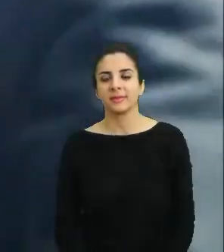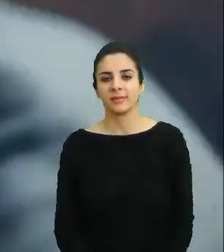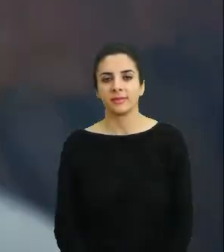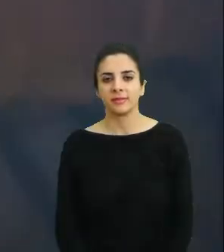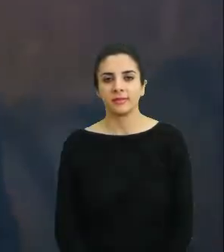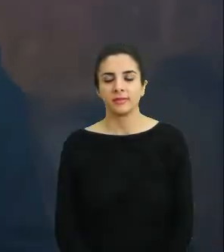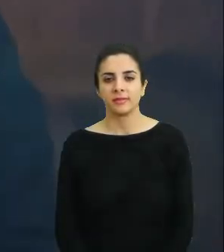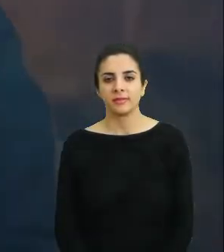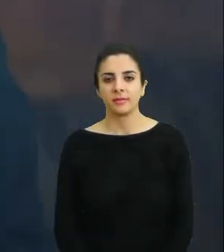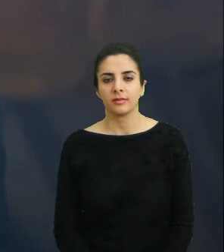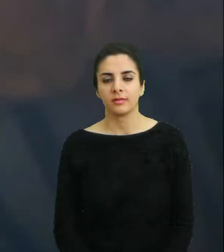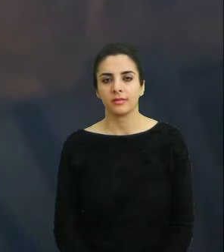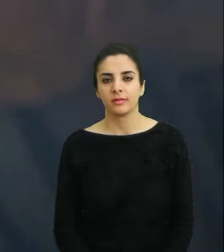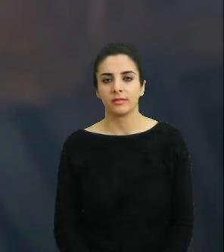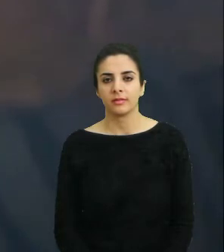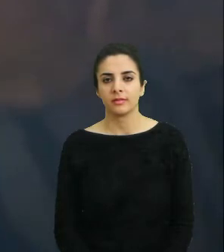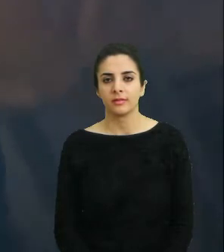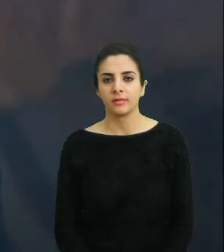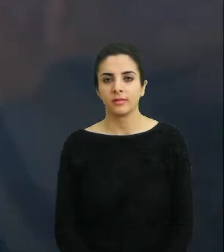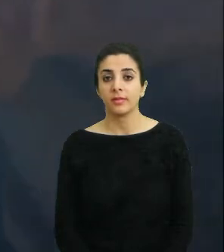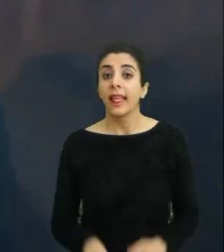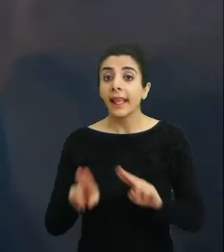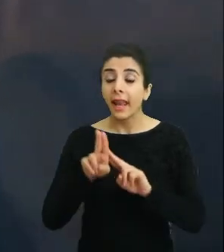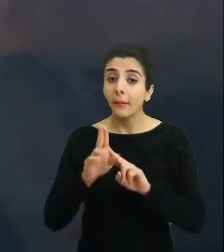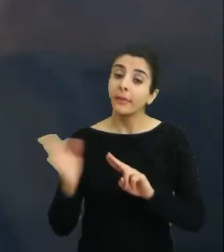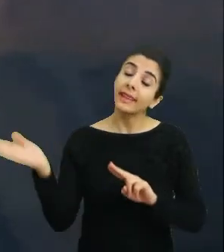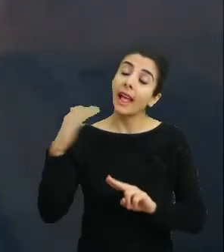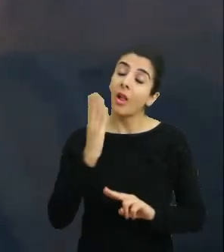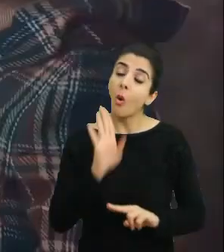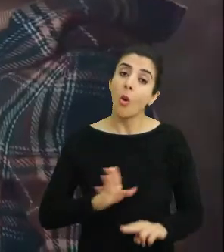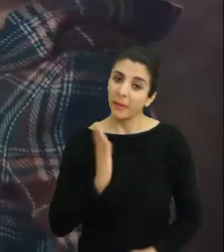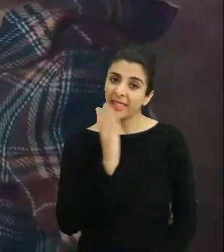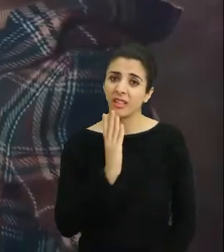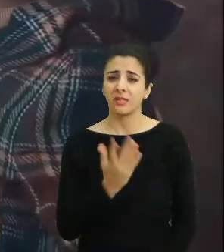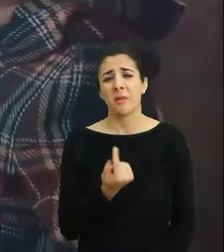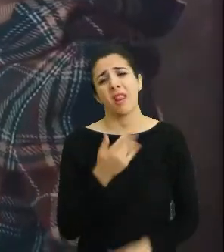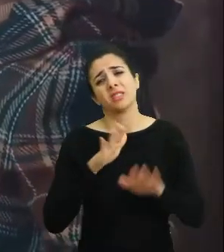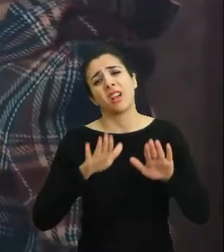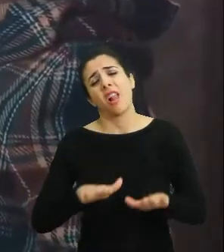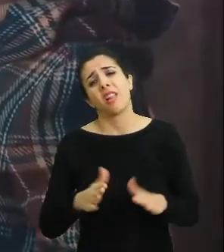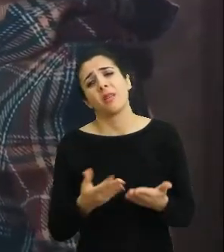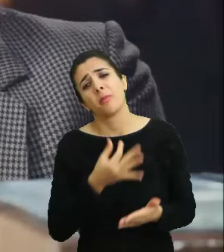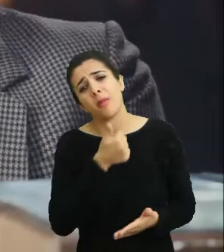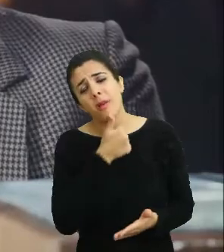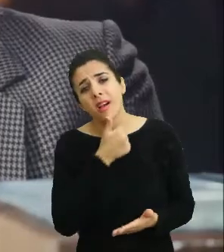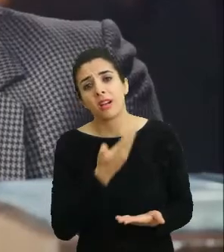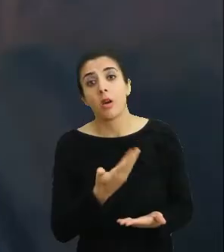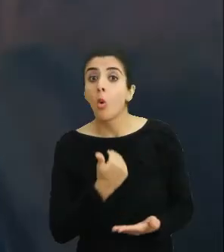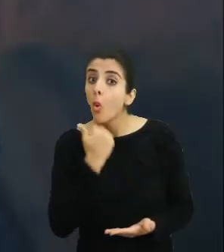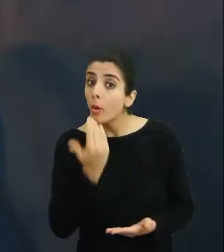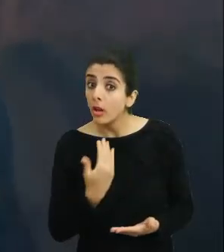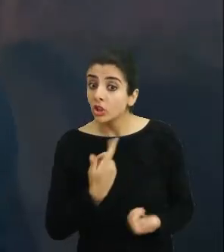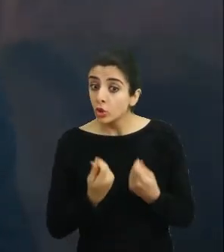hevesle kolilerden tekini kucakladı. Kerim, hadi oğlum gidelim. Ya biraz daha kalalım baba. Olmaz